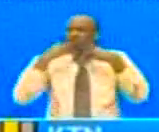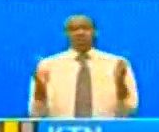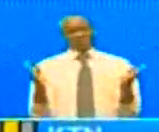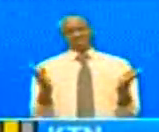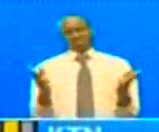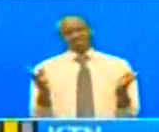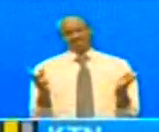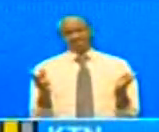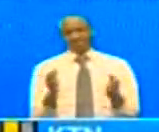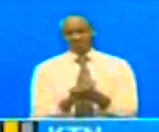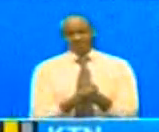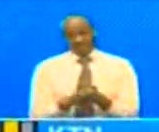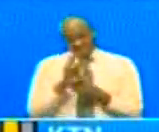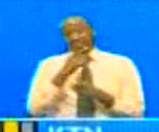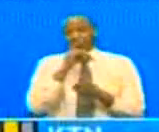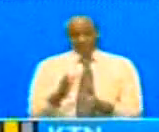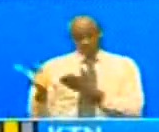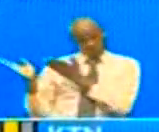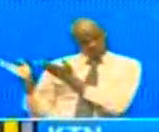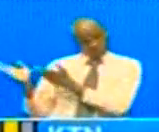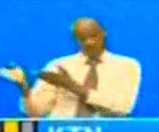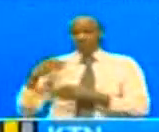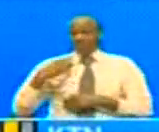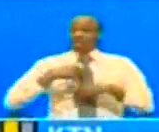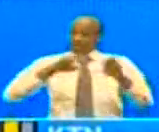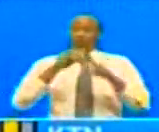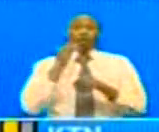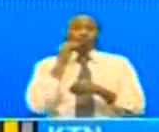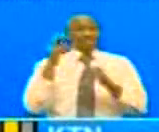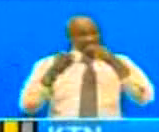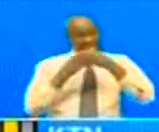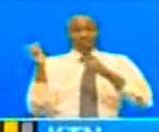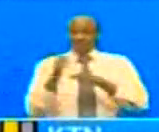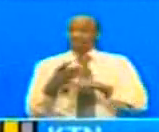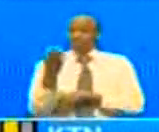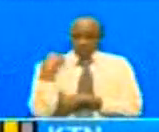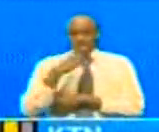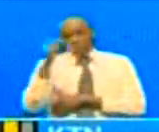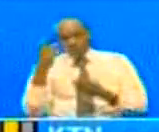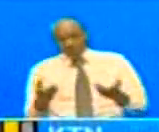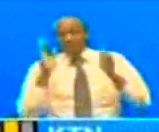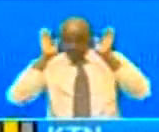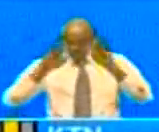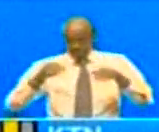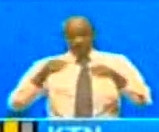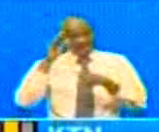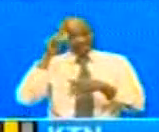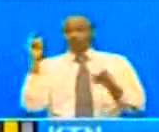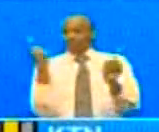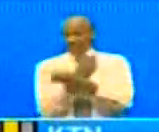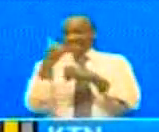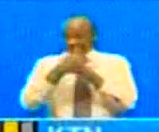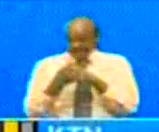hivi hivi. Abubakar Mohammed is said to have left their home 9 months ago, allegedly to conduct Muslim lessons in a faraway